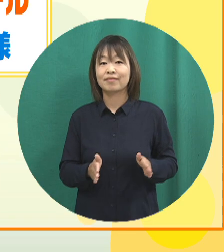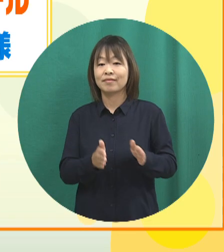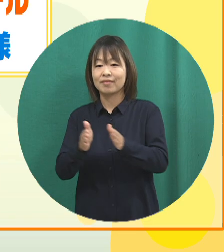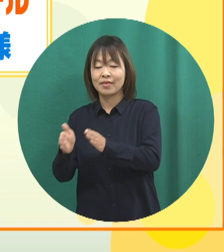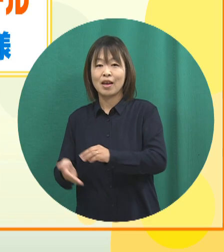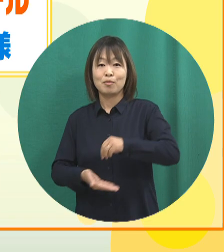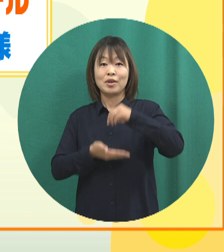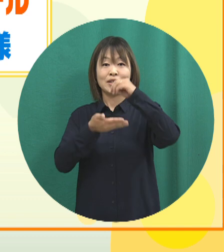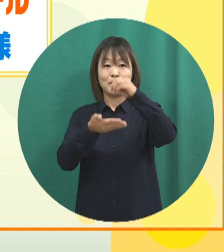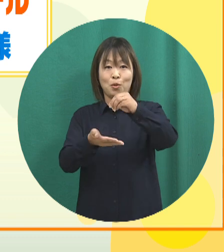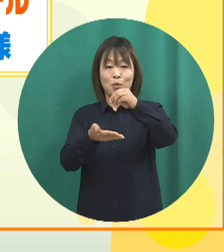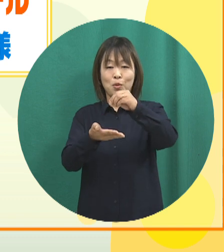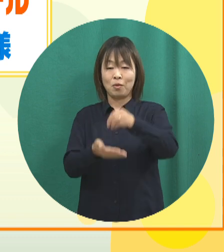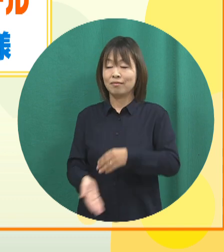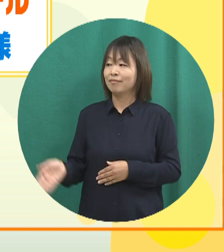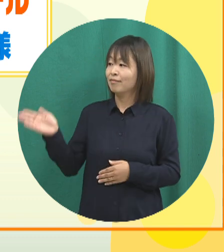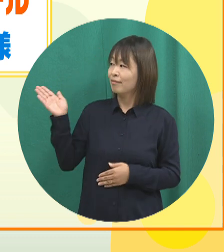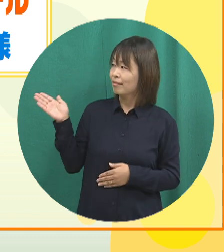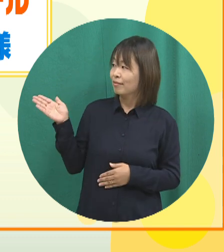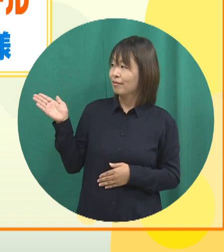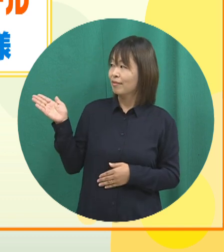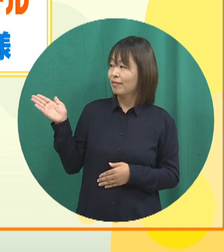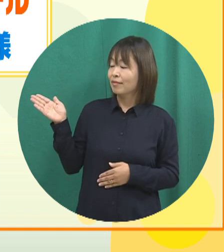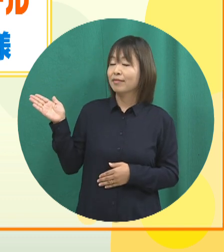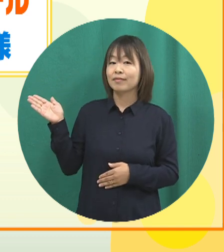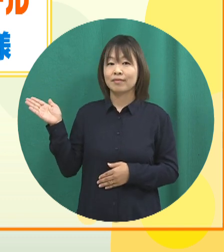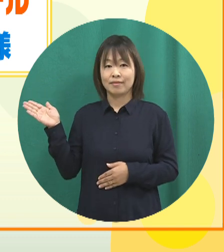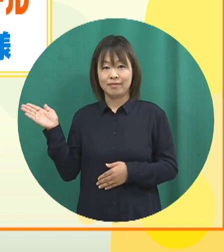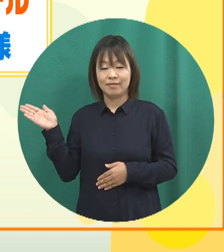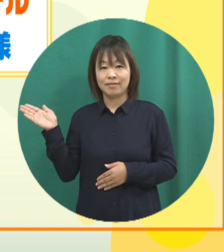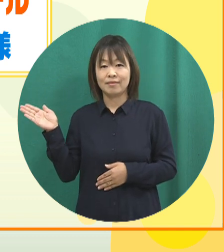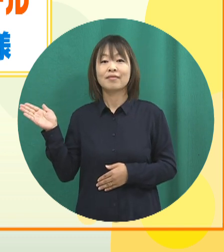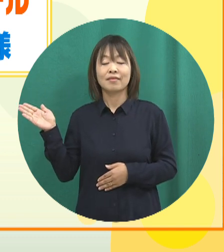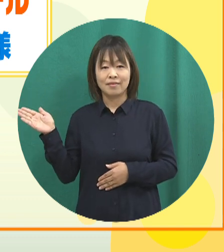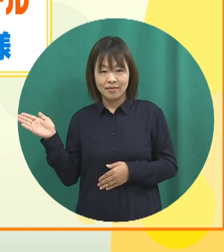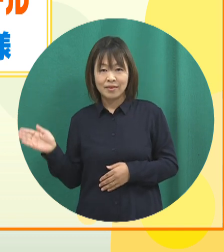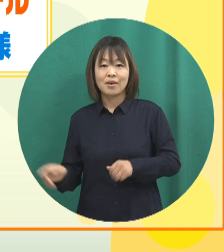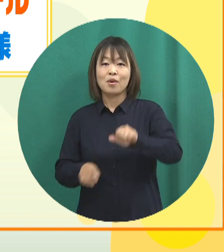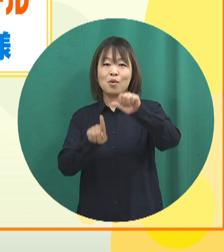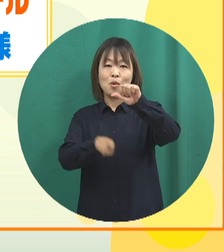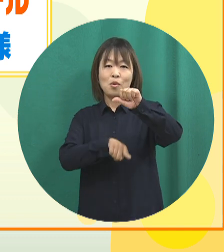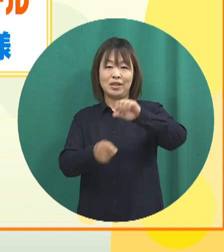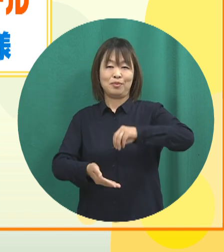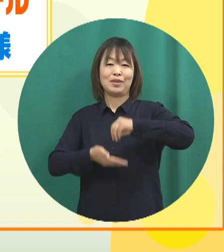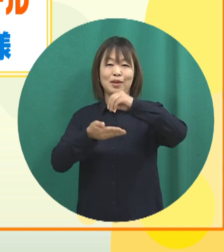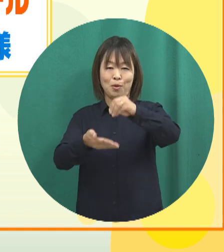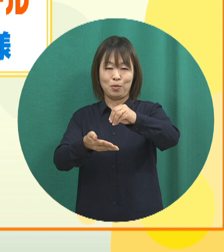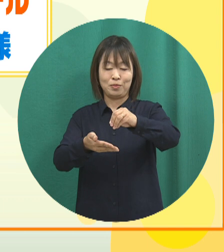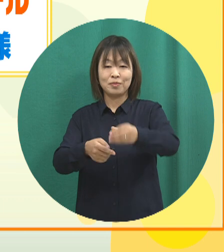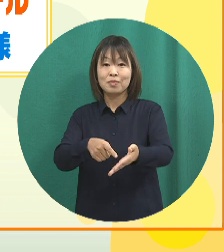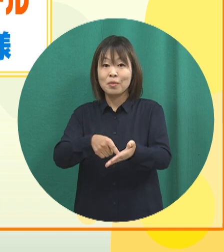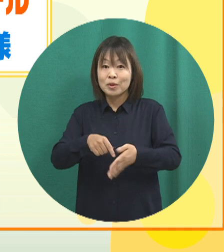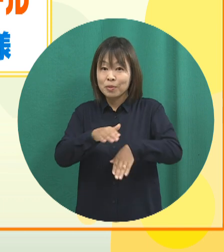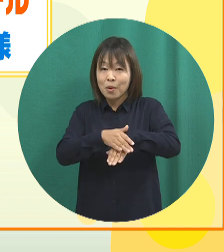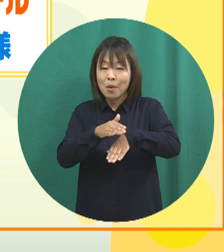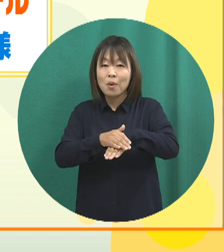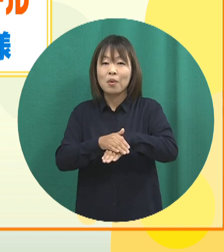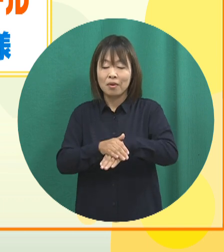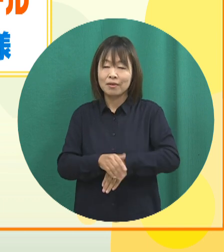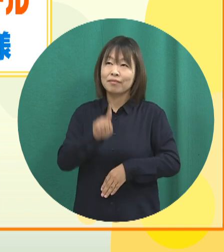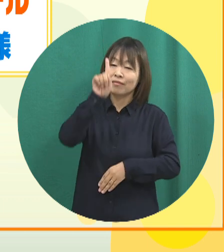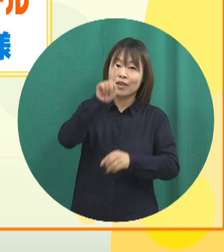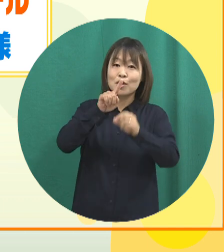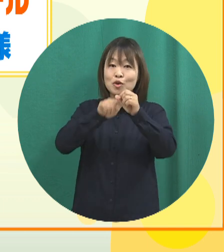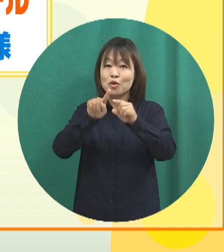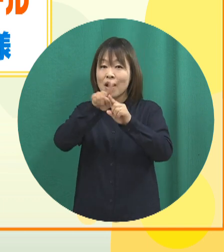月のプレゼントは、内子町小田工房夢風船の草木染めのストールを5名様に。南海放送アプリからこ